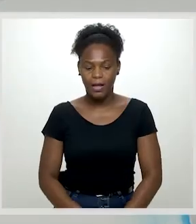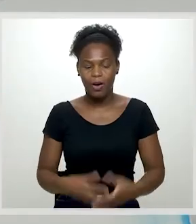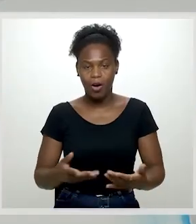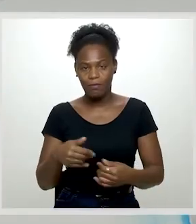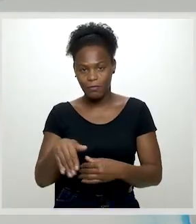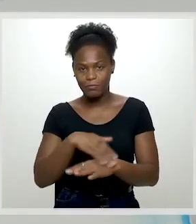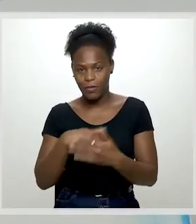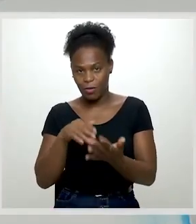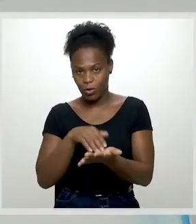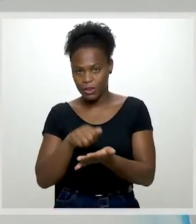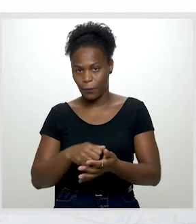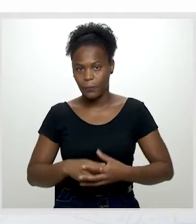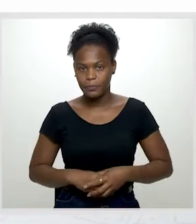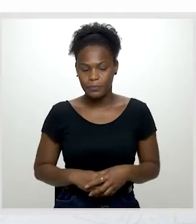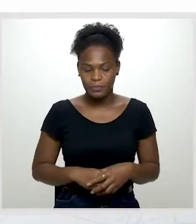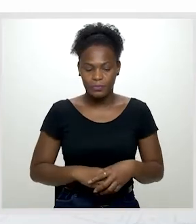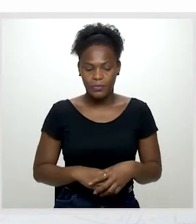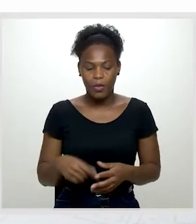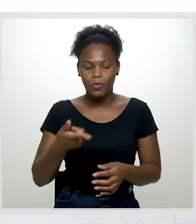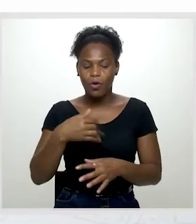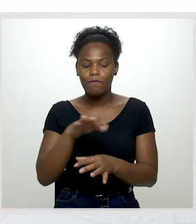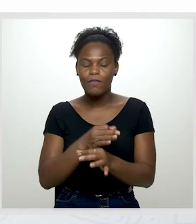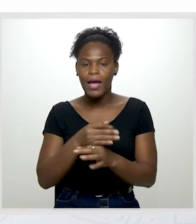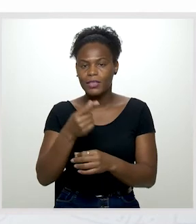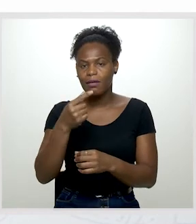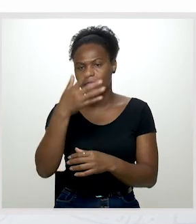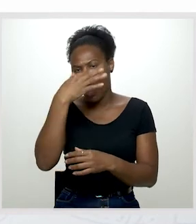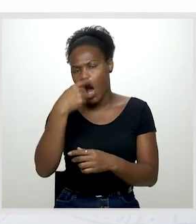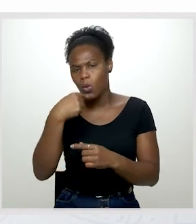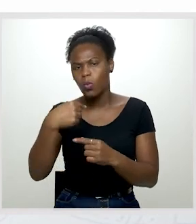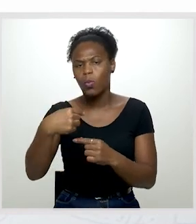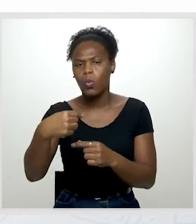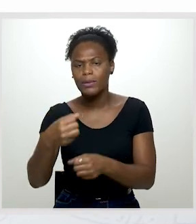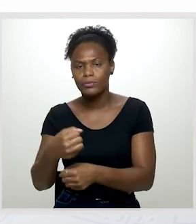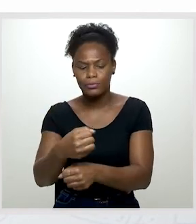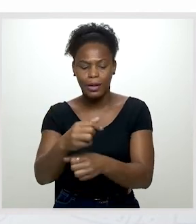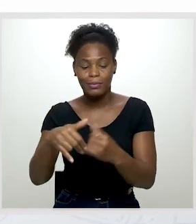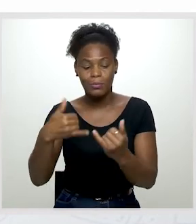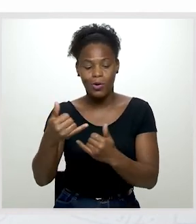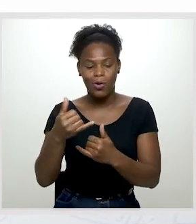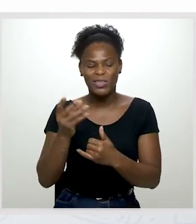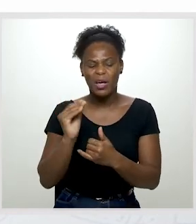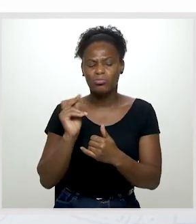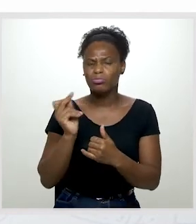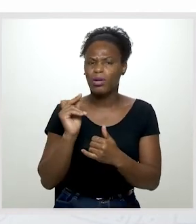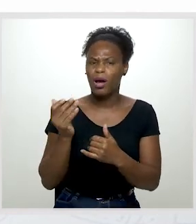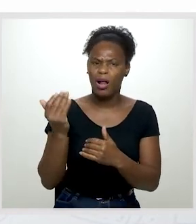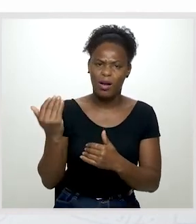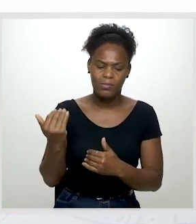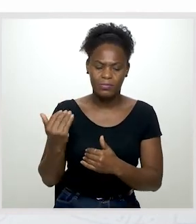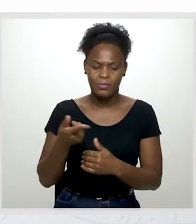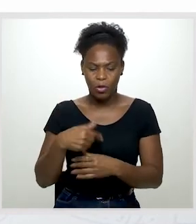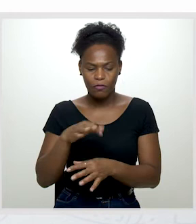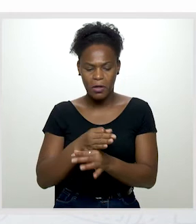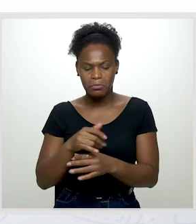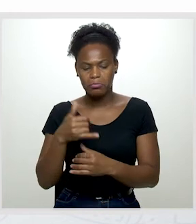Passons à la correction. On fête Halloween depuis une dizaine d'années. On le fête depuis